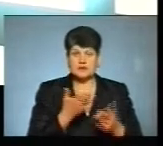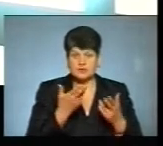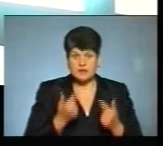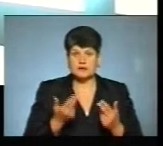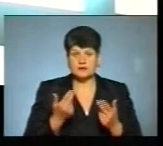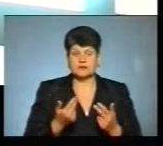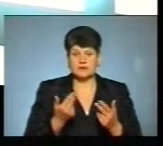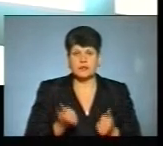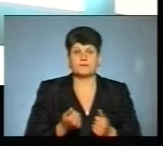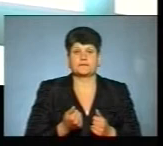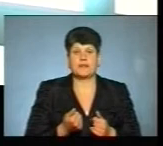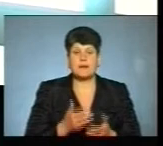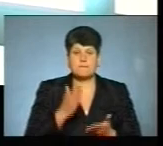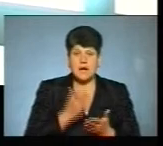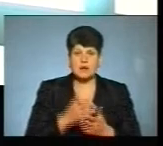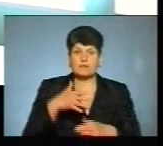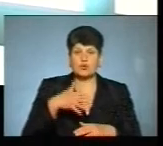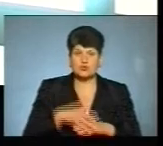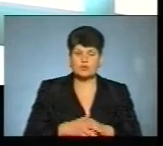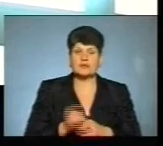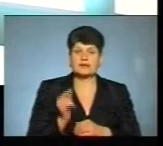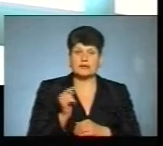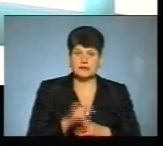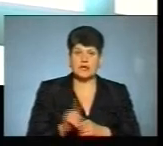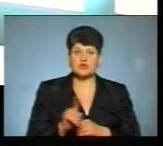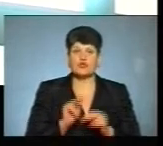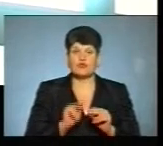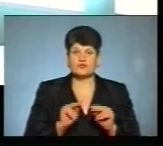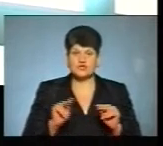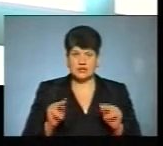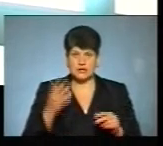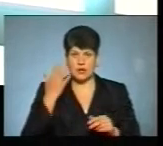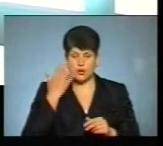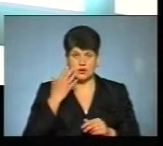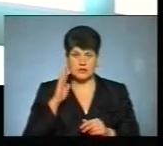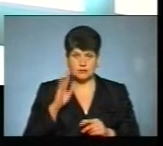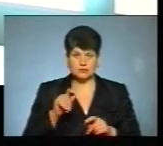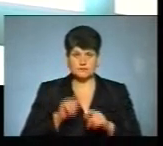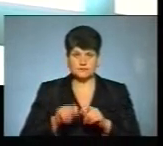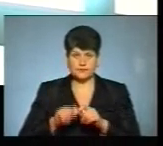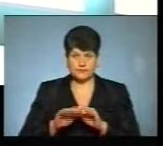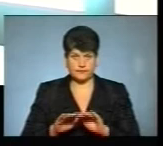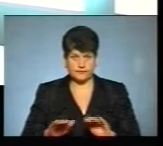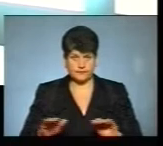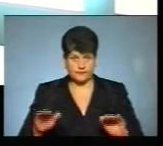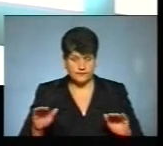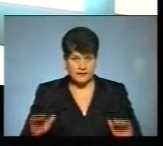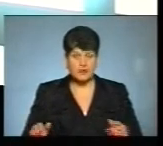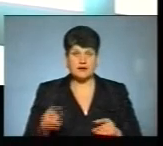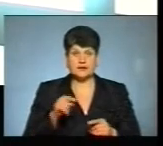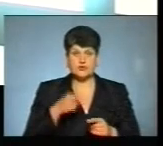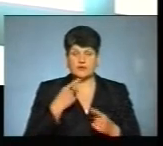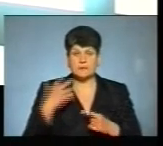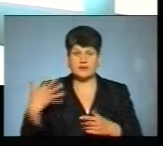відповідно? Маємо розуміти те, що вчитель, коли оцінюватиме своїх учнів, так, і про те, що ви